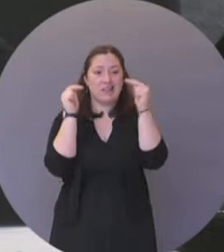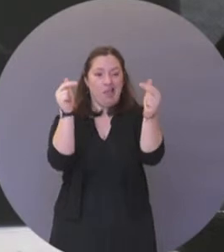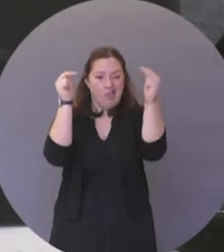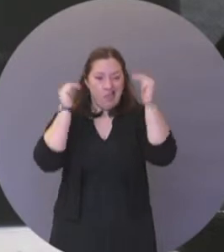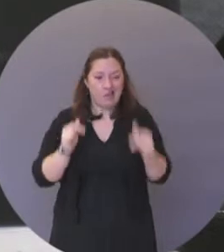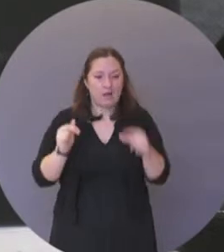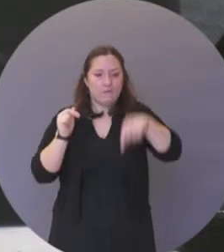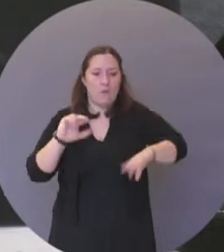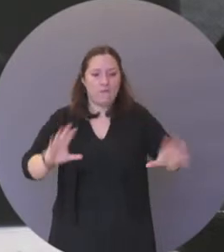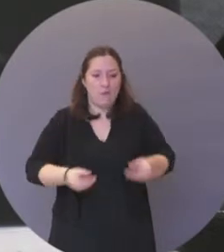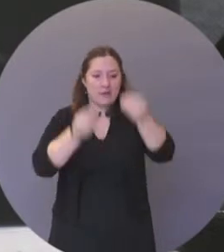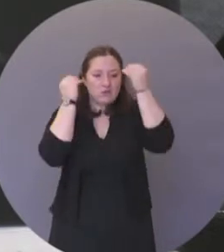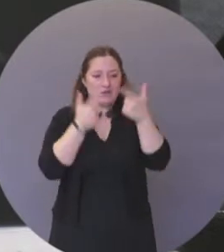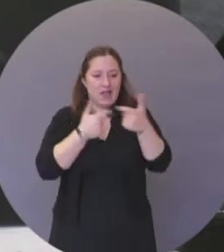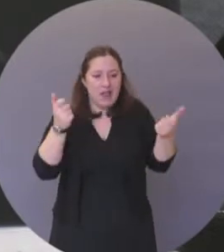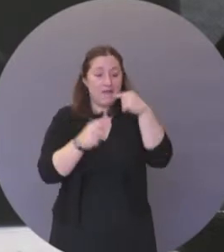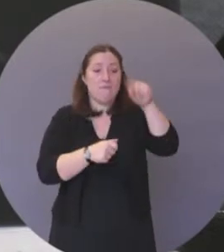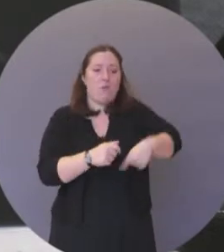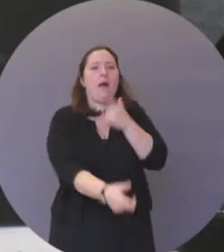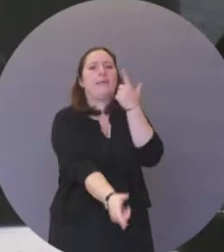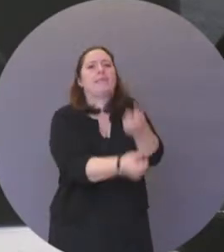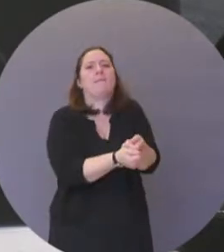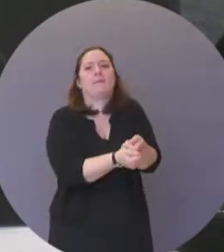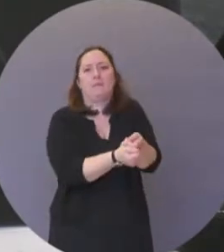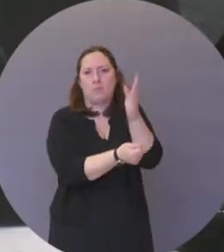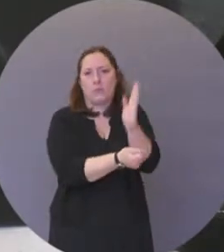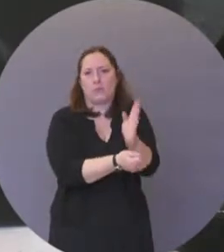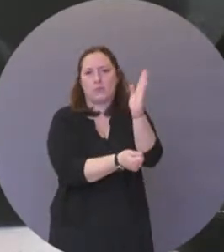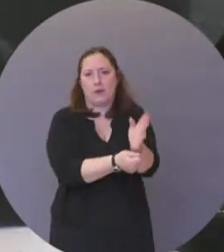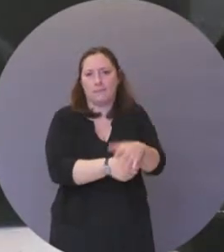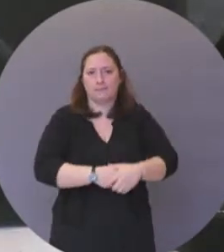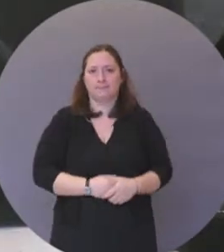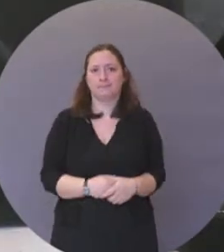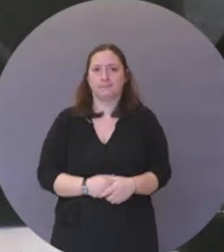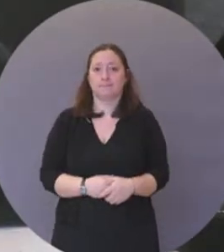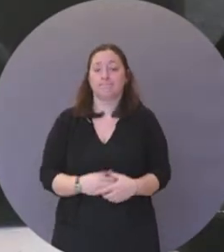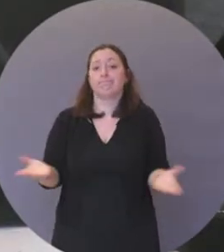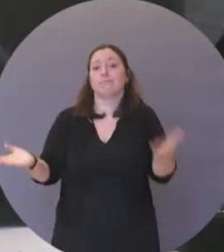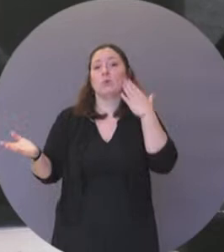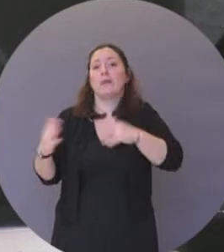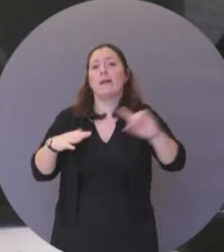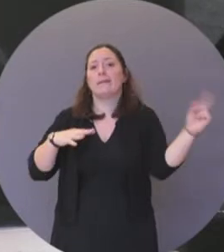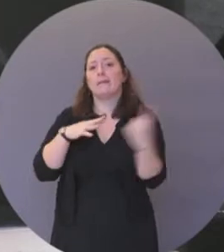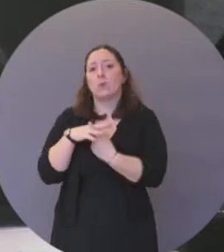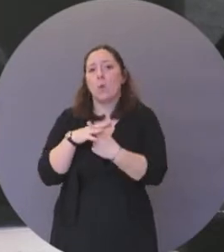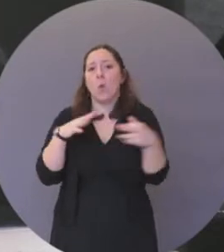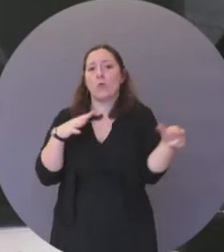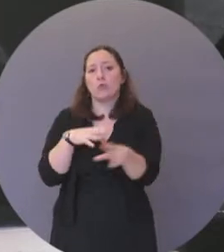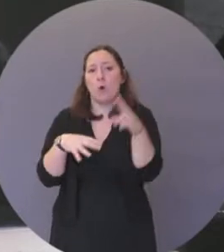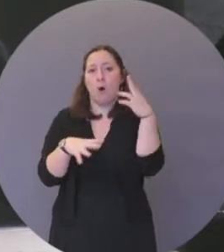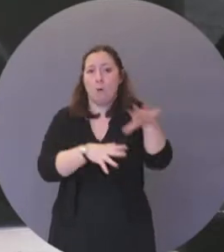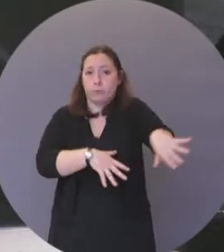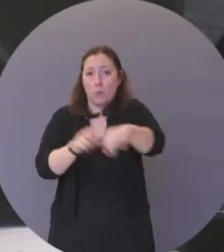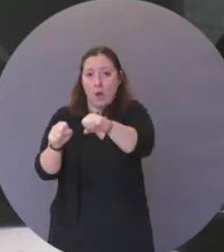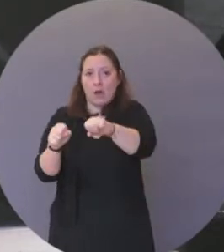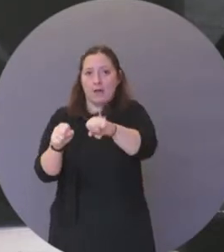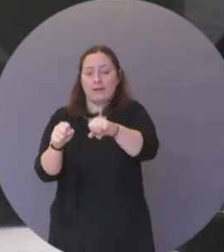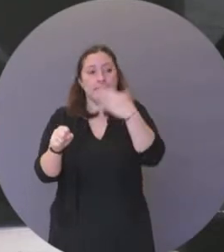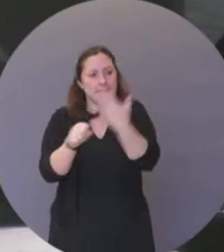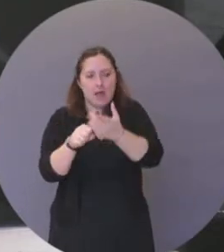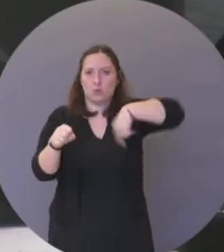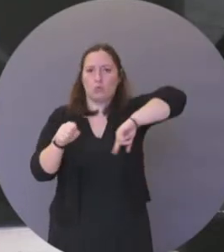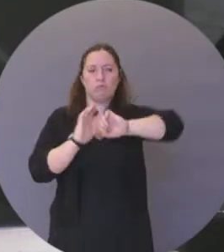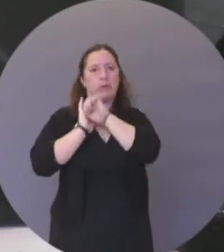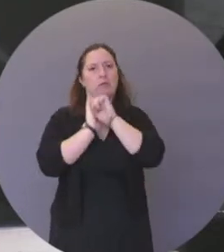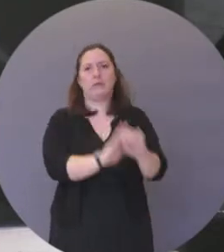plus près au plus près des besoins vous le savez l'insertion et le retour à l'emploi sont une priorité souhaitée affirmer et je sais que pour le coup on le